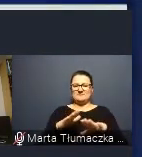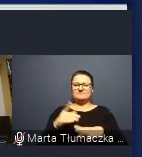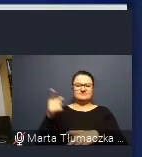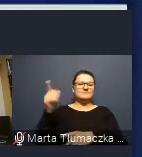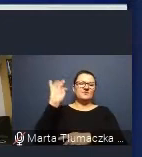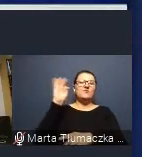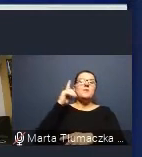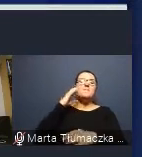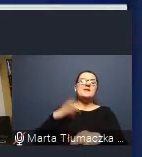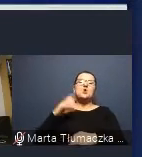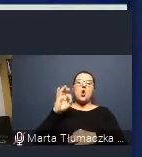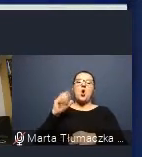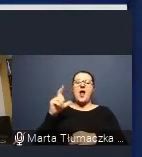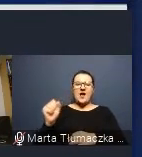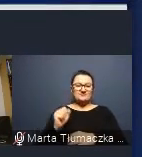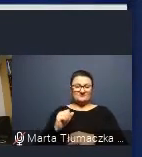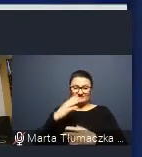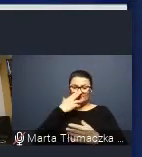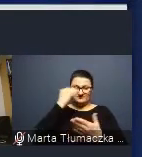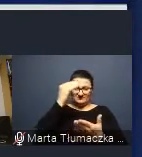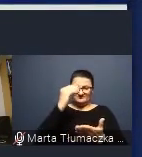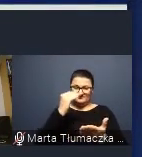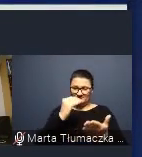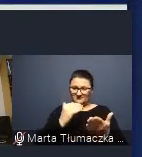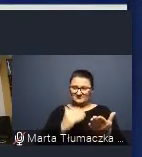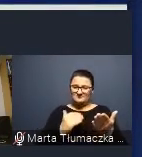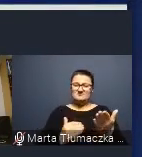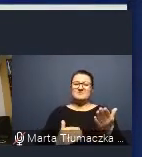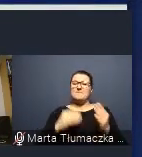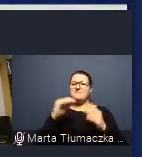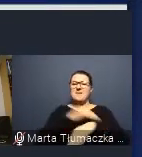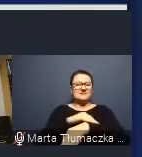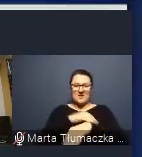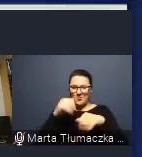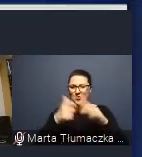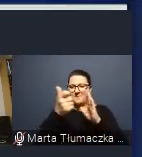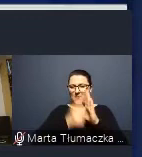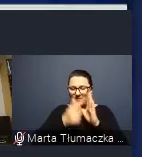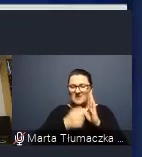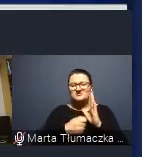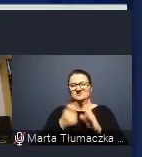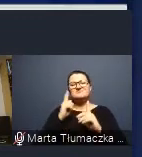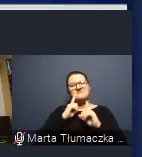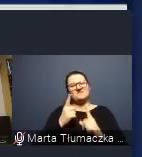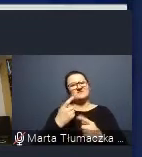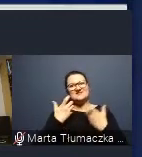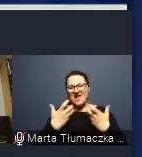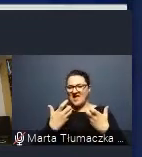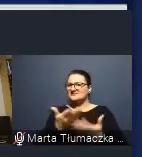Ola. O, tu są wszystkie te materiały do pobrania i naprawdę ja bardzo zachęcam,